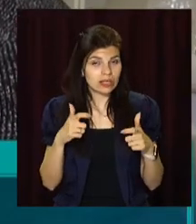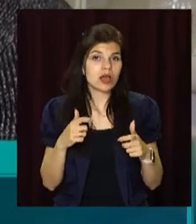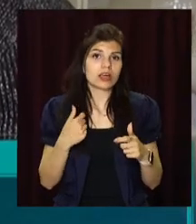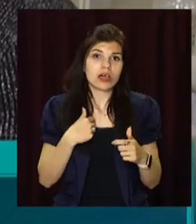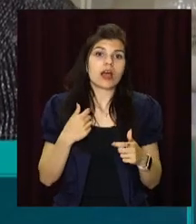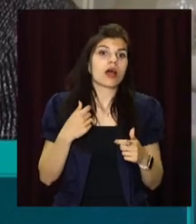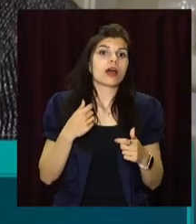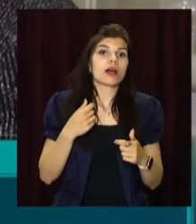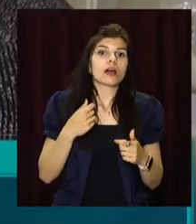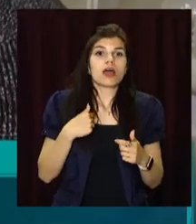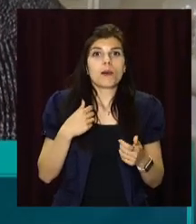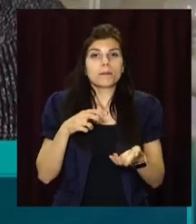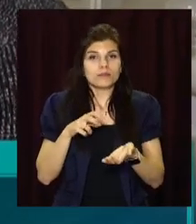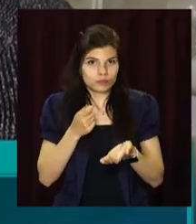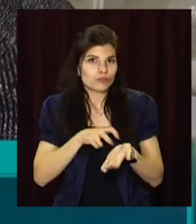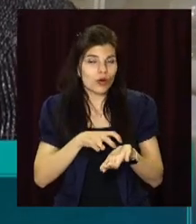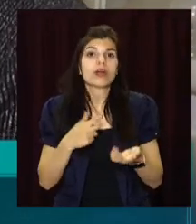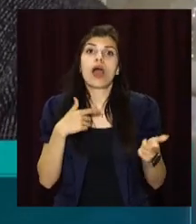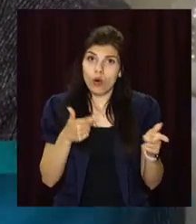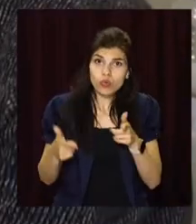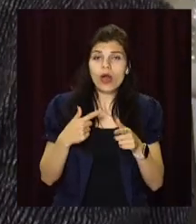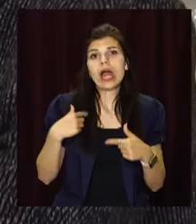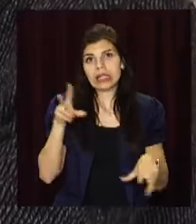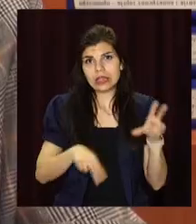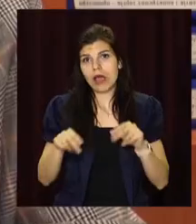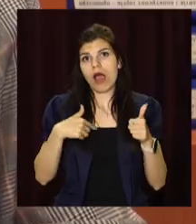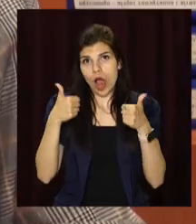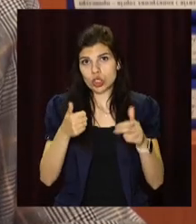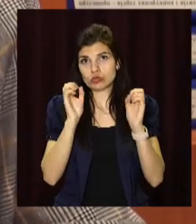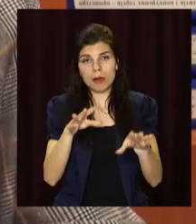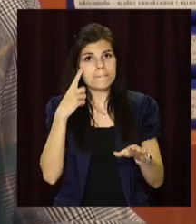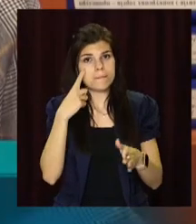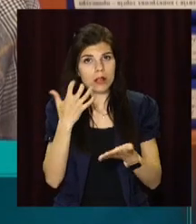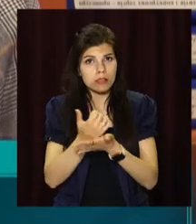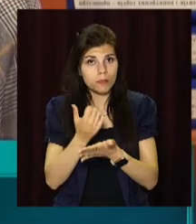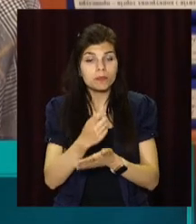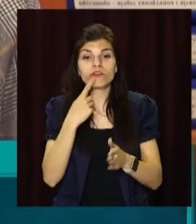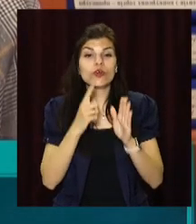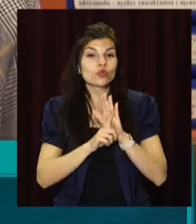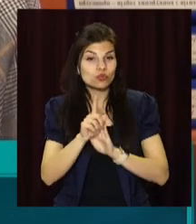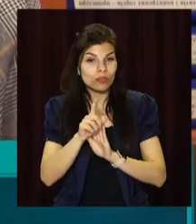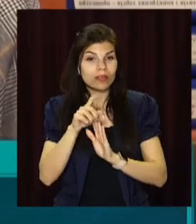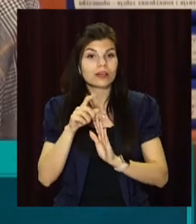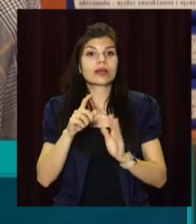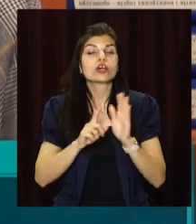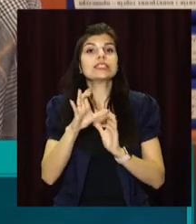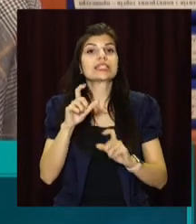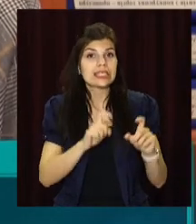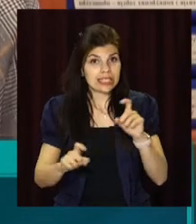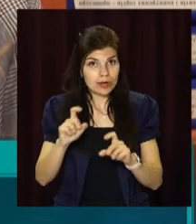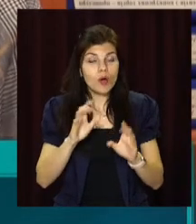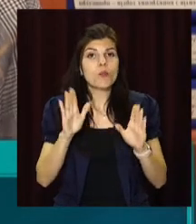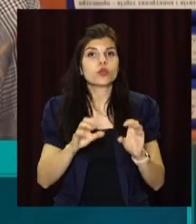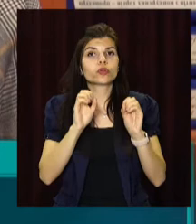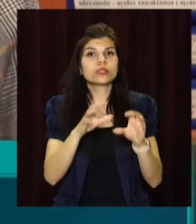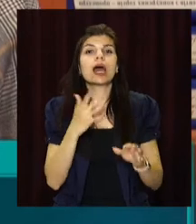не просчитатися в задачах. Ну, я готувався, надіюсь, хорошо здам. Розпочинається тестуванням з хімії, потім